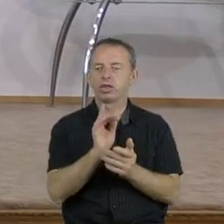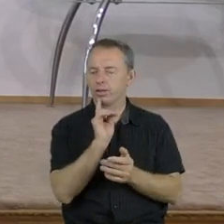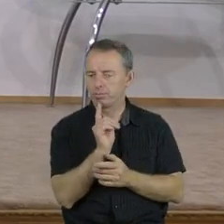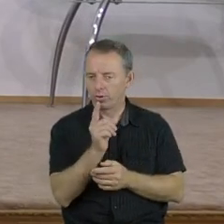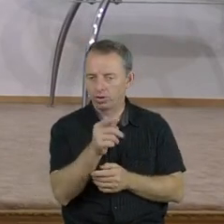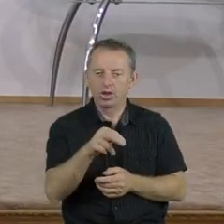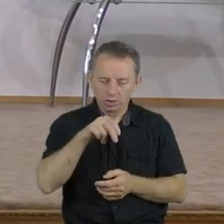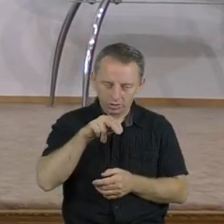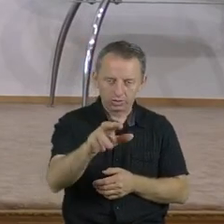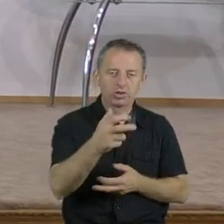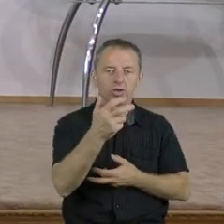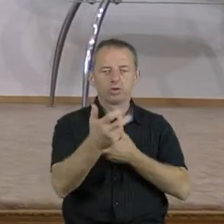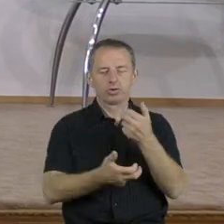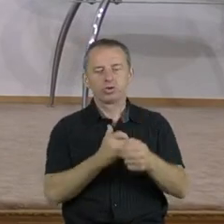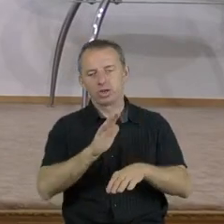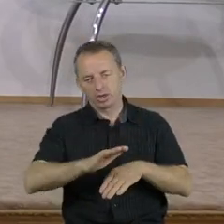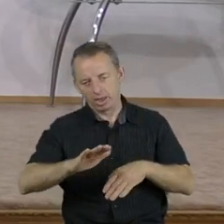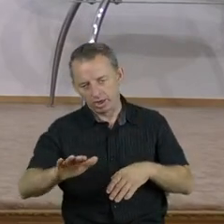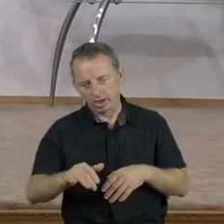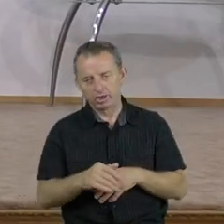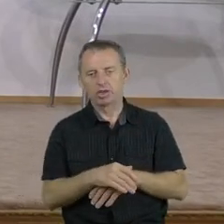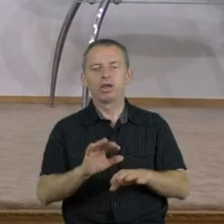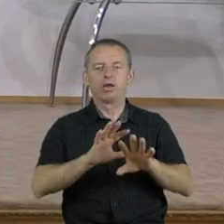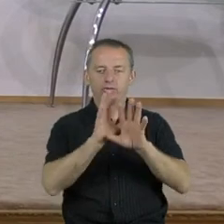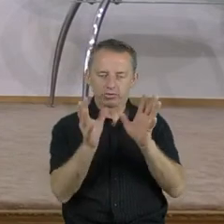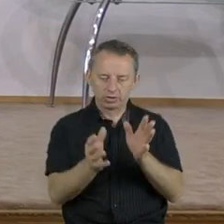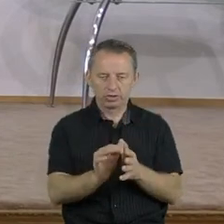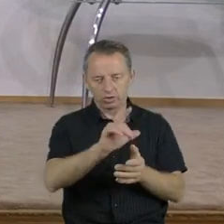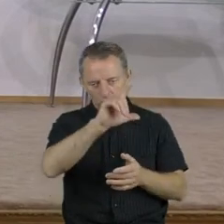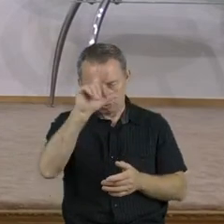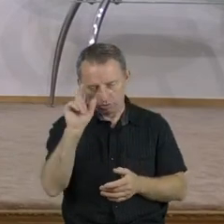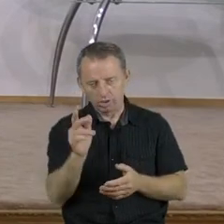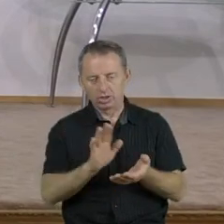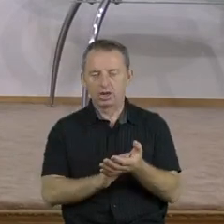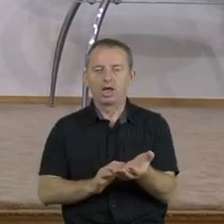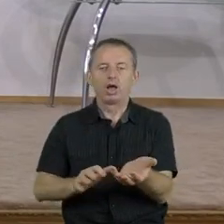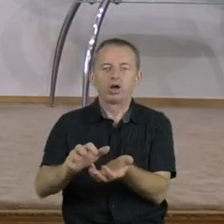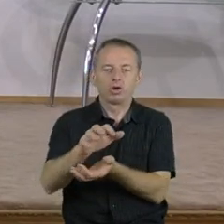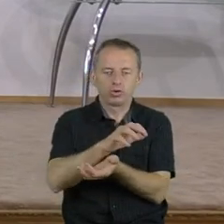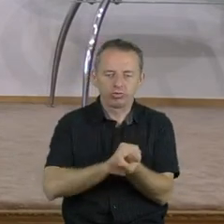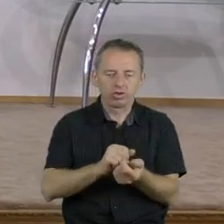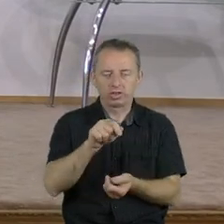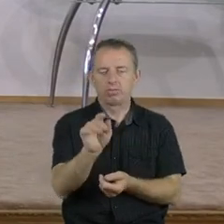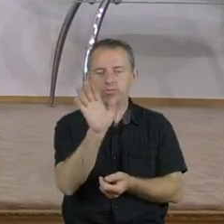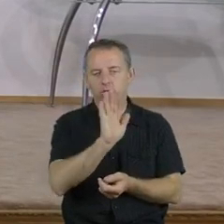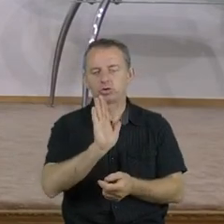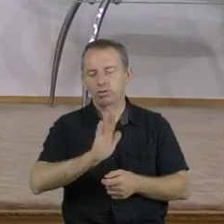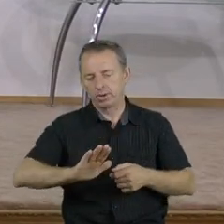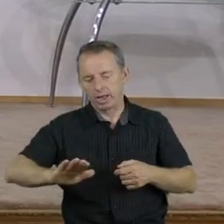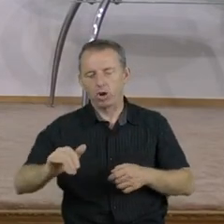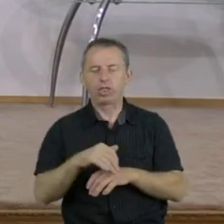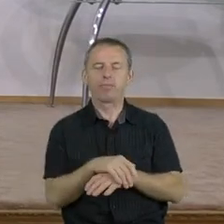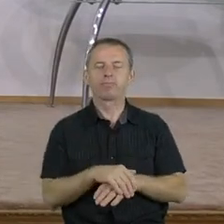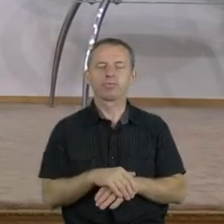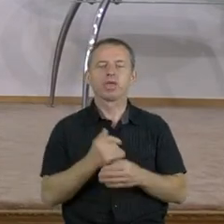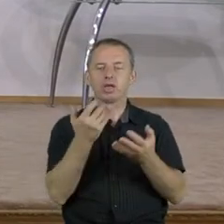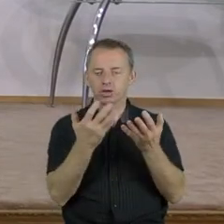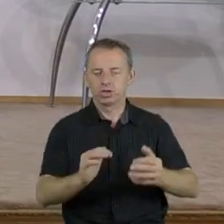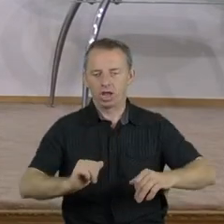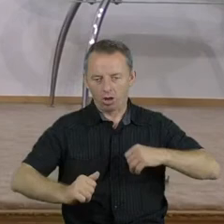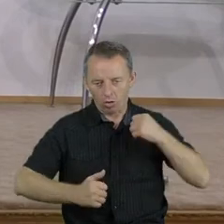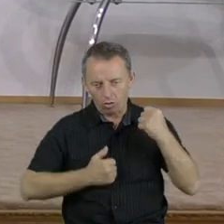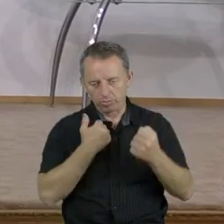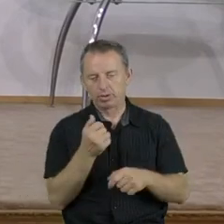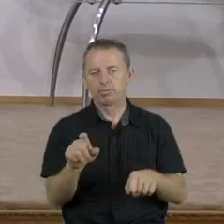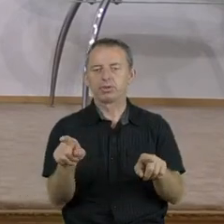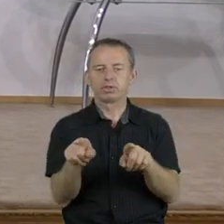polecił. Idźcie i czyńcie narodami wszystkich ludzi na świecie, takim Bożym narodem. Chciałabym